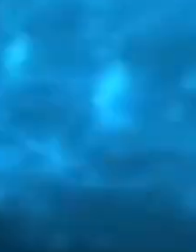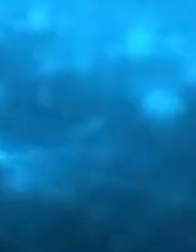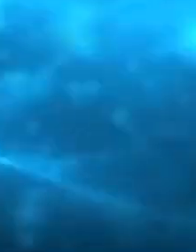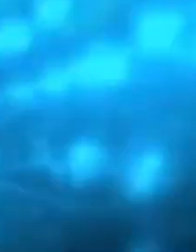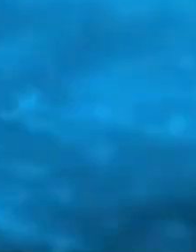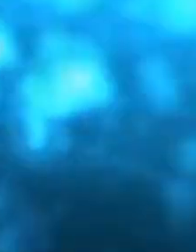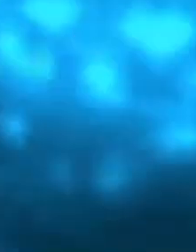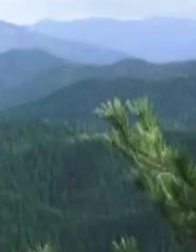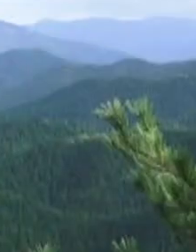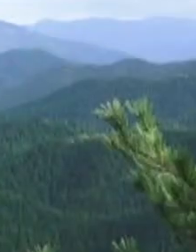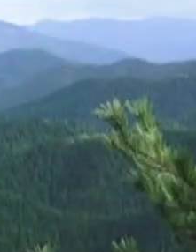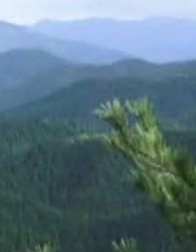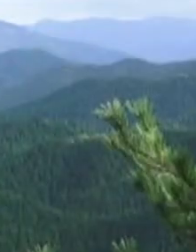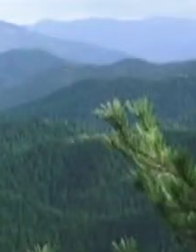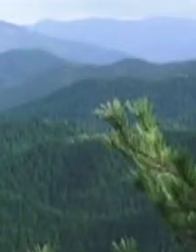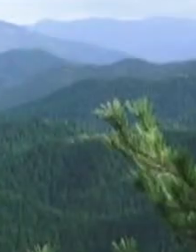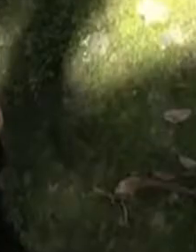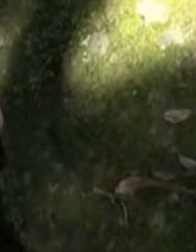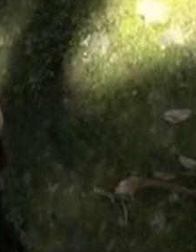me